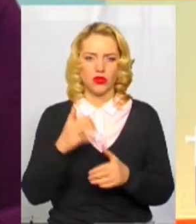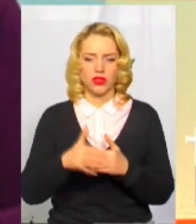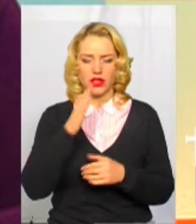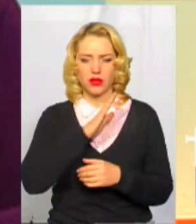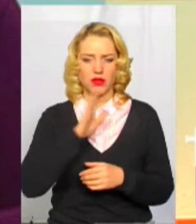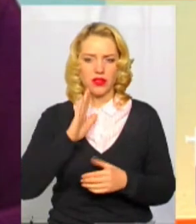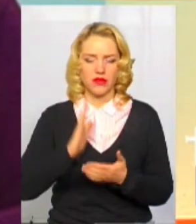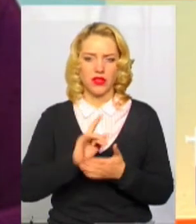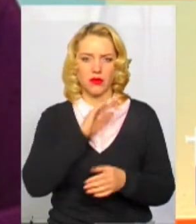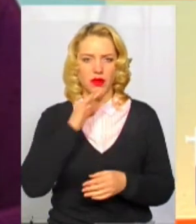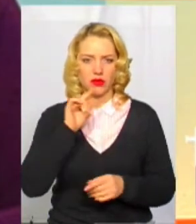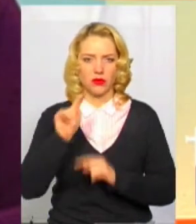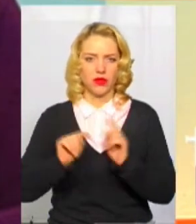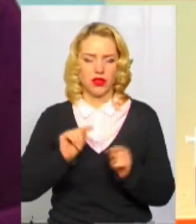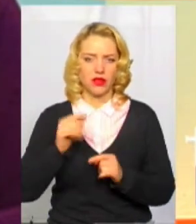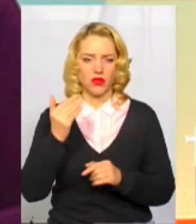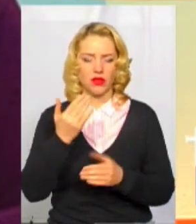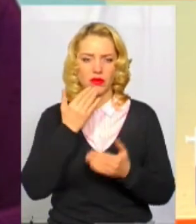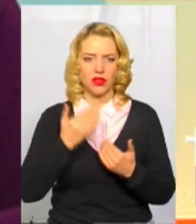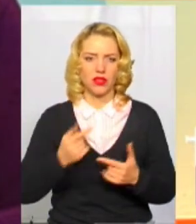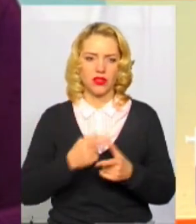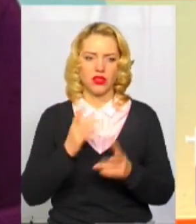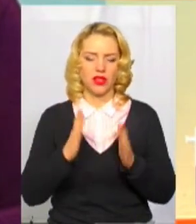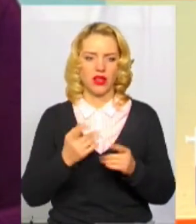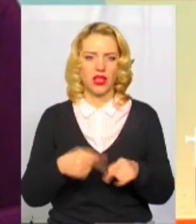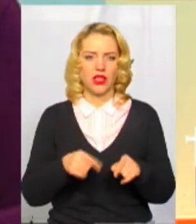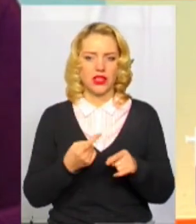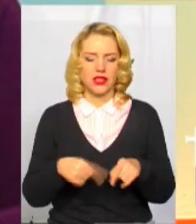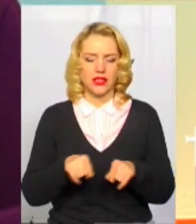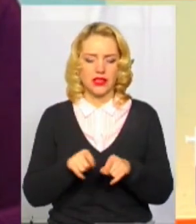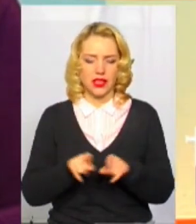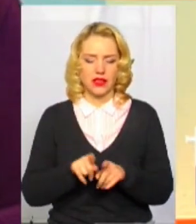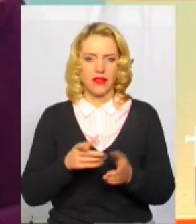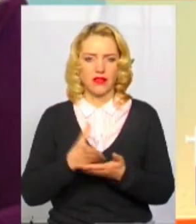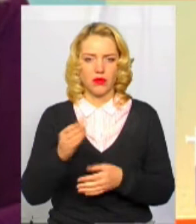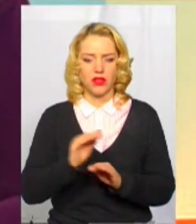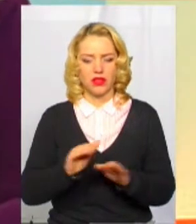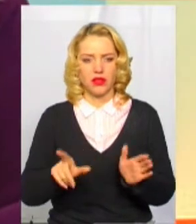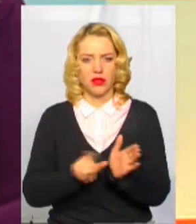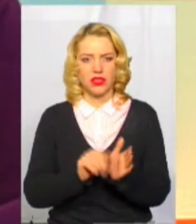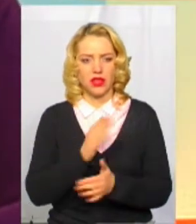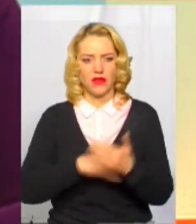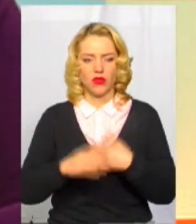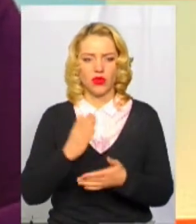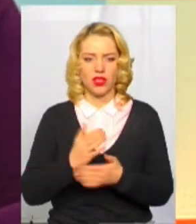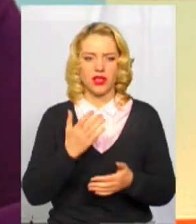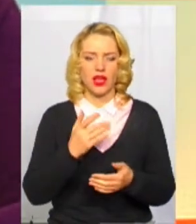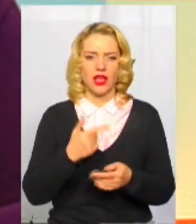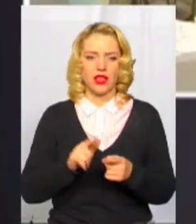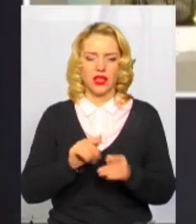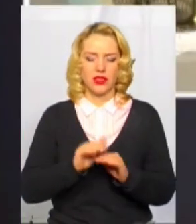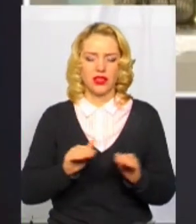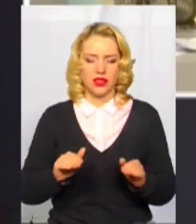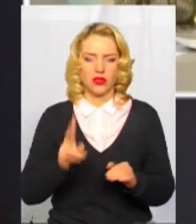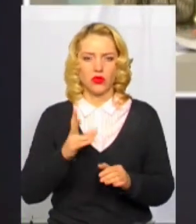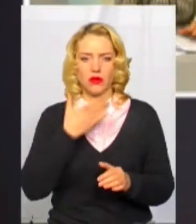батьків багато питань, вони запитують, чи тільки ці виплати дітям з інвалідністю, чи є, тому що в нас є категорія дітей з особливими потребами, які не